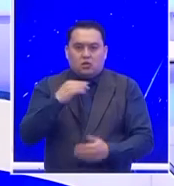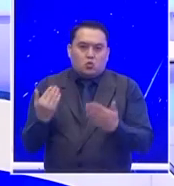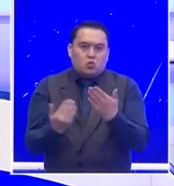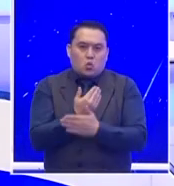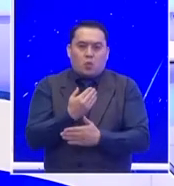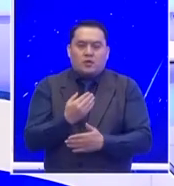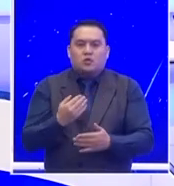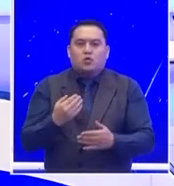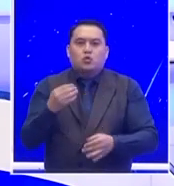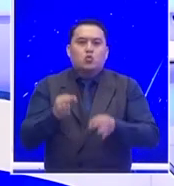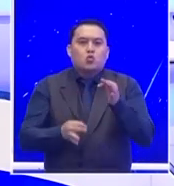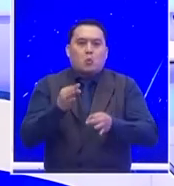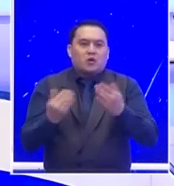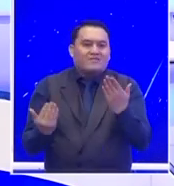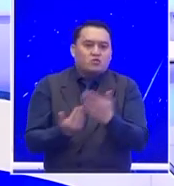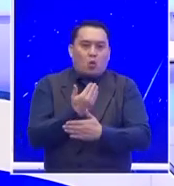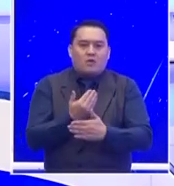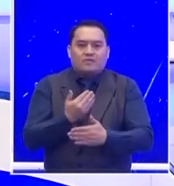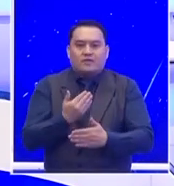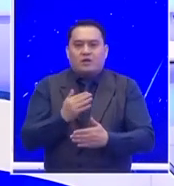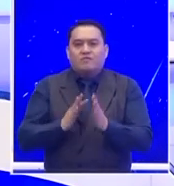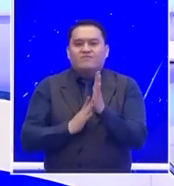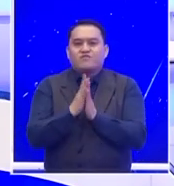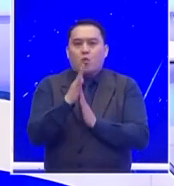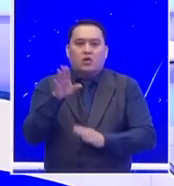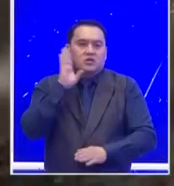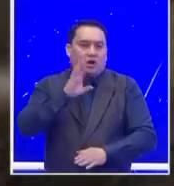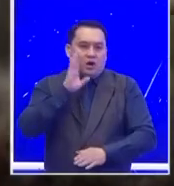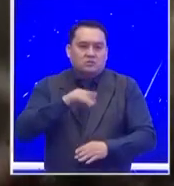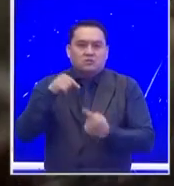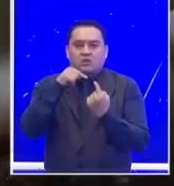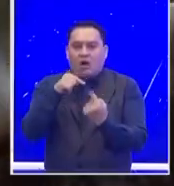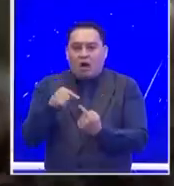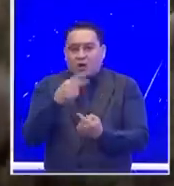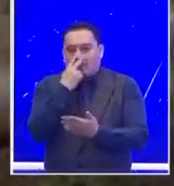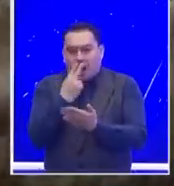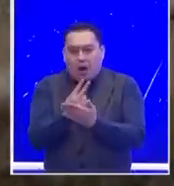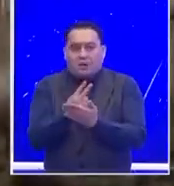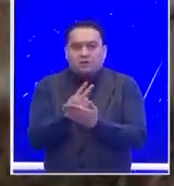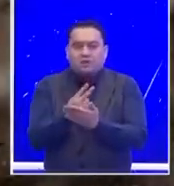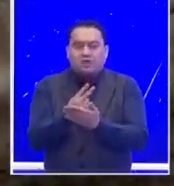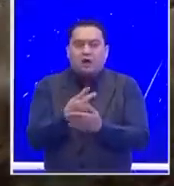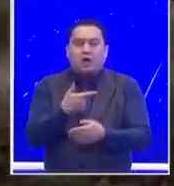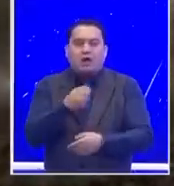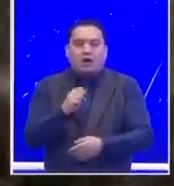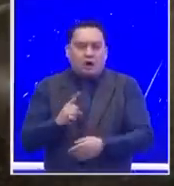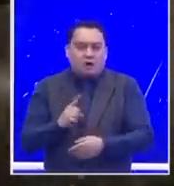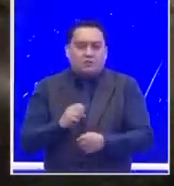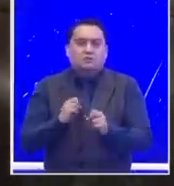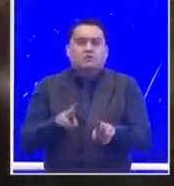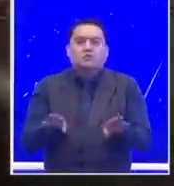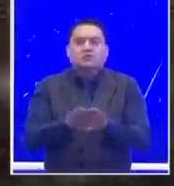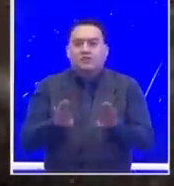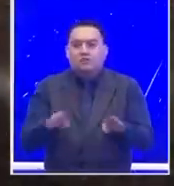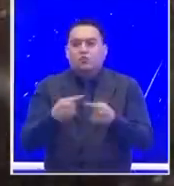новинкой биотоплива на основе морских водорослей. Ученые сравнивают показатели выбросов этой машины в сравнении